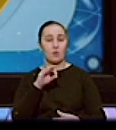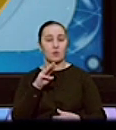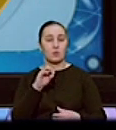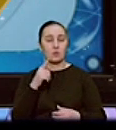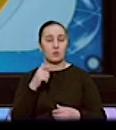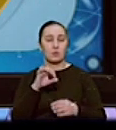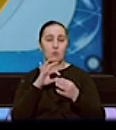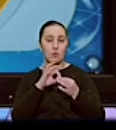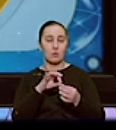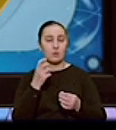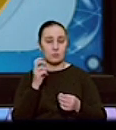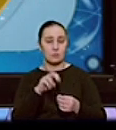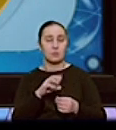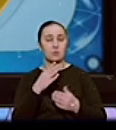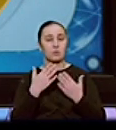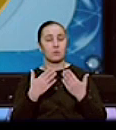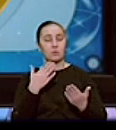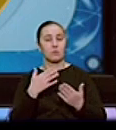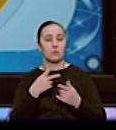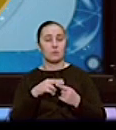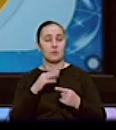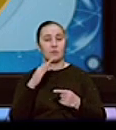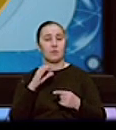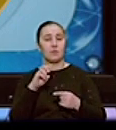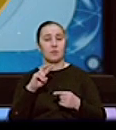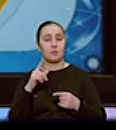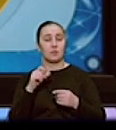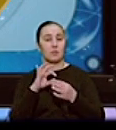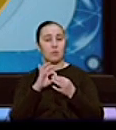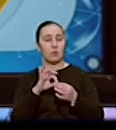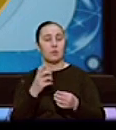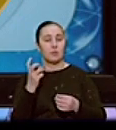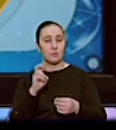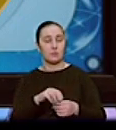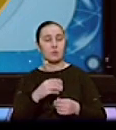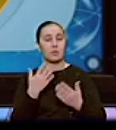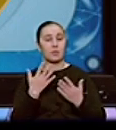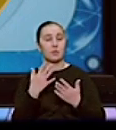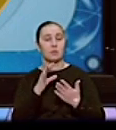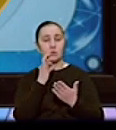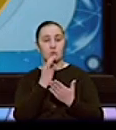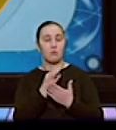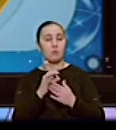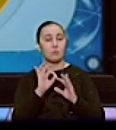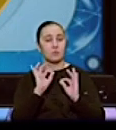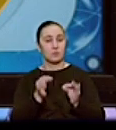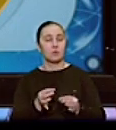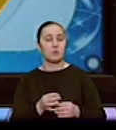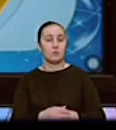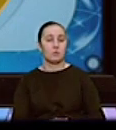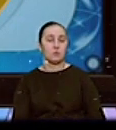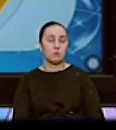Otga bog'lanib keladi yoki fe'lga bog'lanib keladi? Qaysi javobimiz to'g'ri?